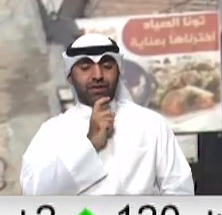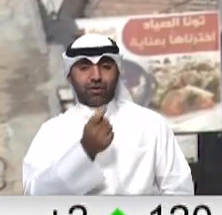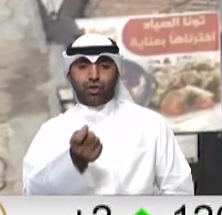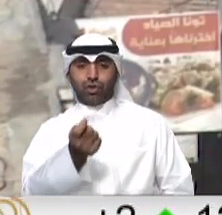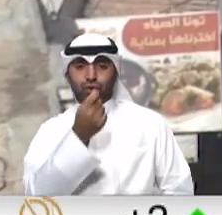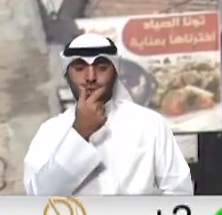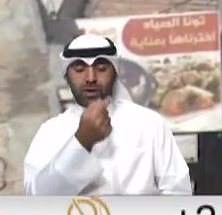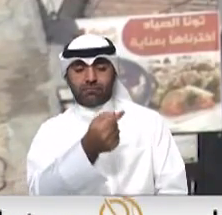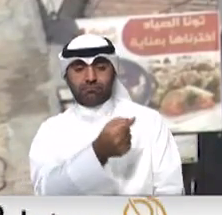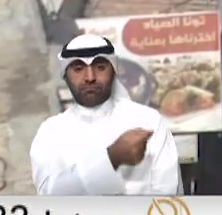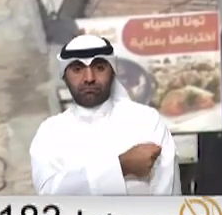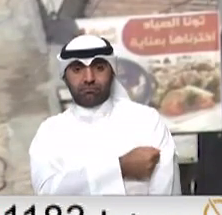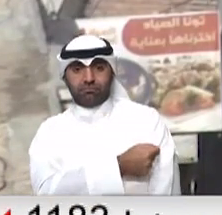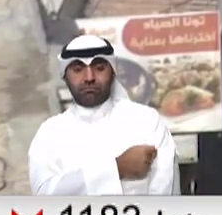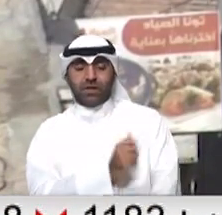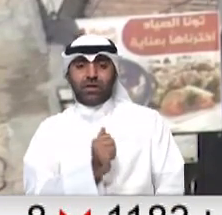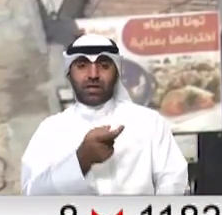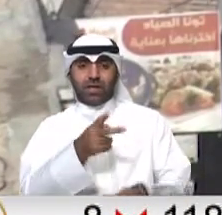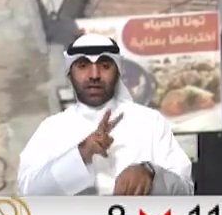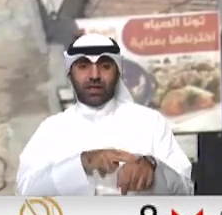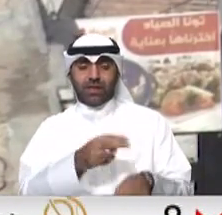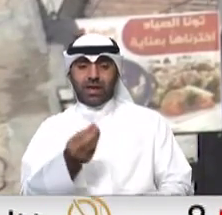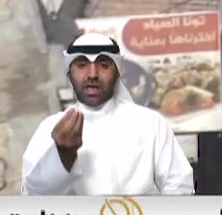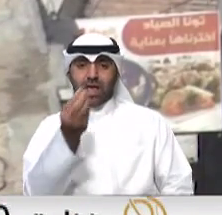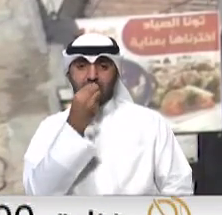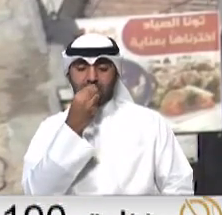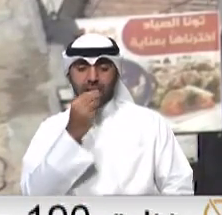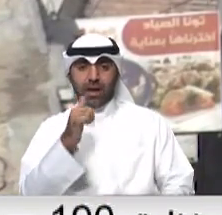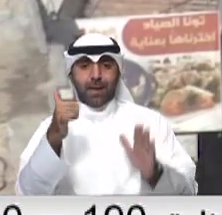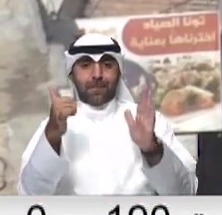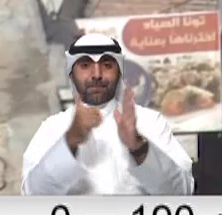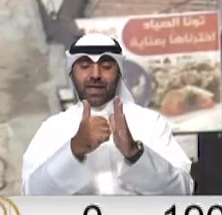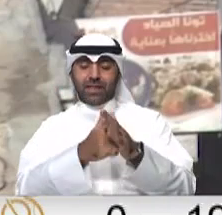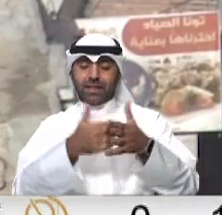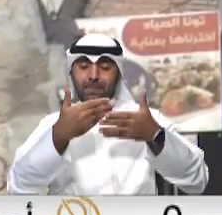مفتوحة ومطروحة إزاء شكل المرحلة المقبلة.